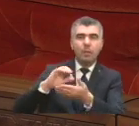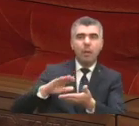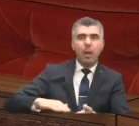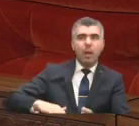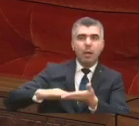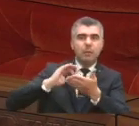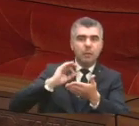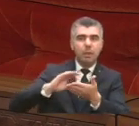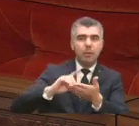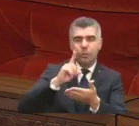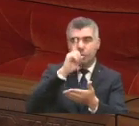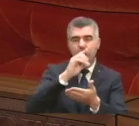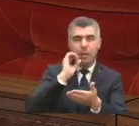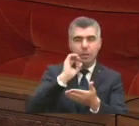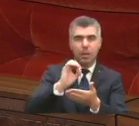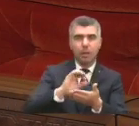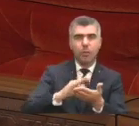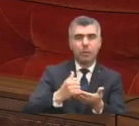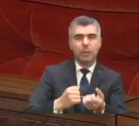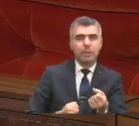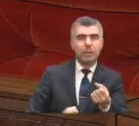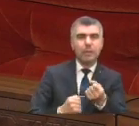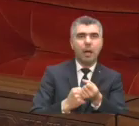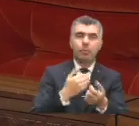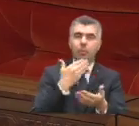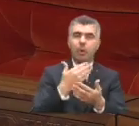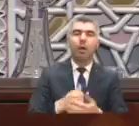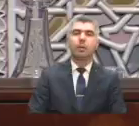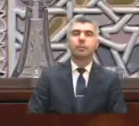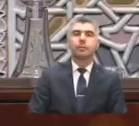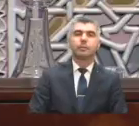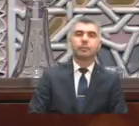نوصلوا لها بهذا الدعم هذا. شكرا. شكرا سيد الوزير.